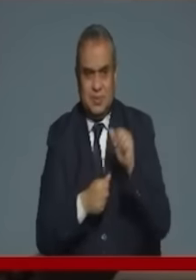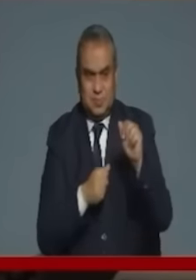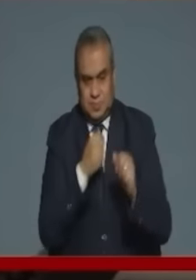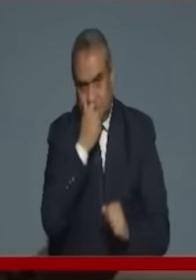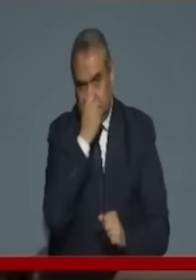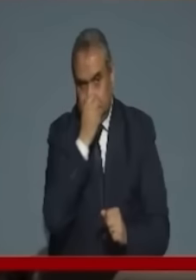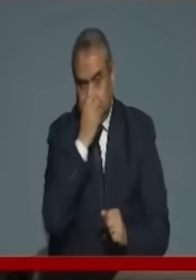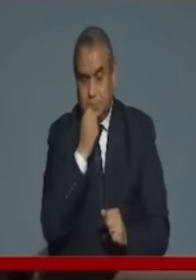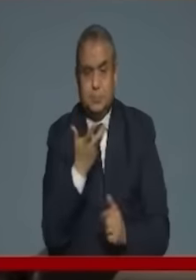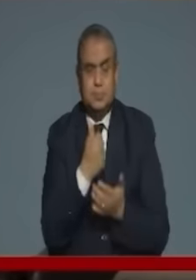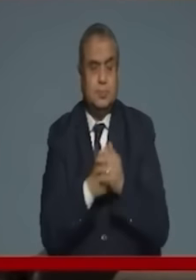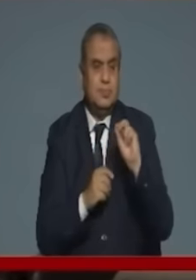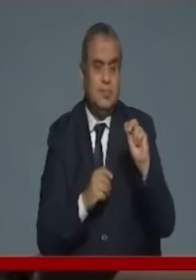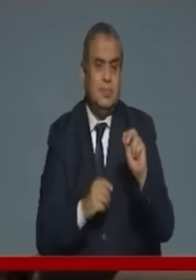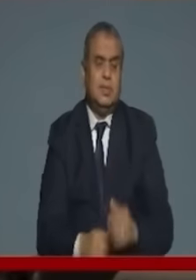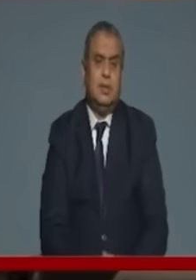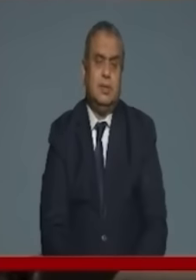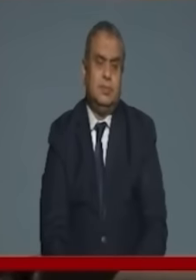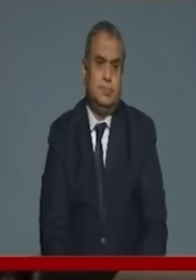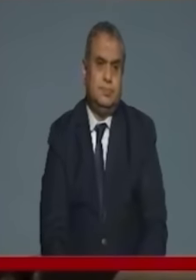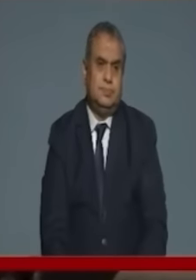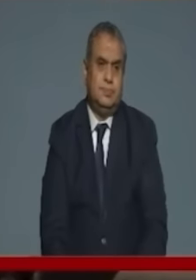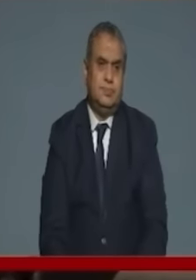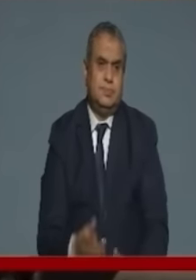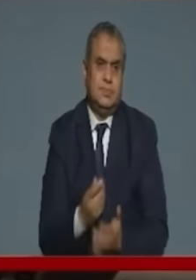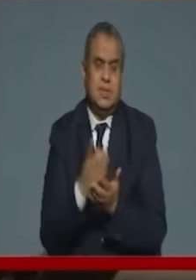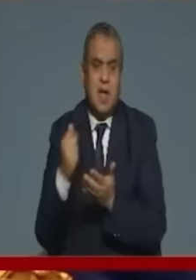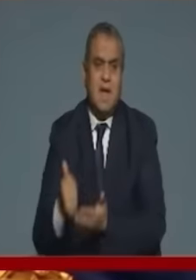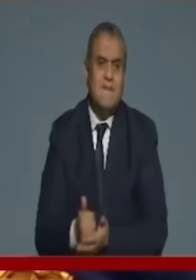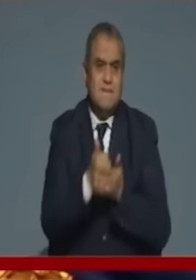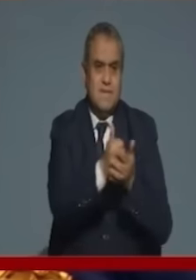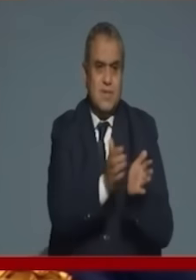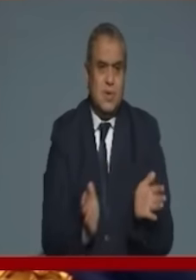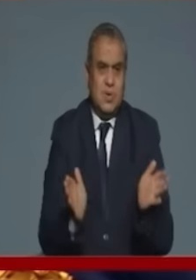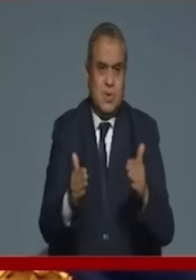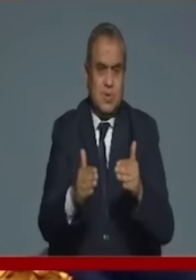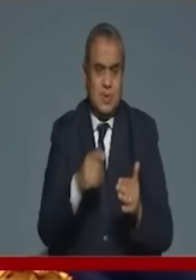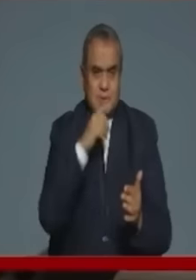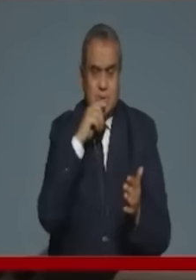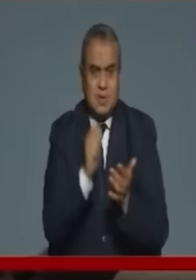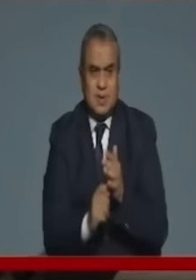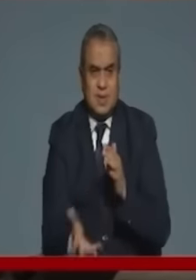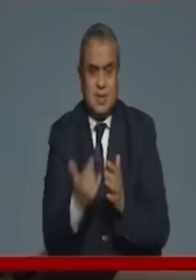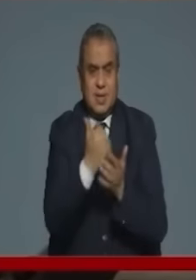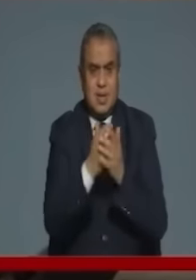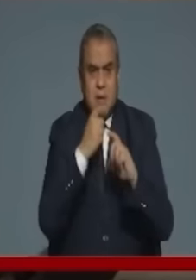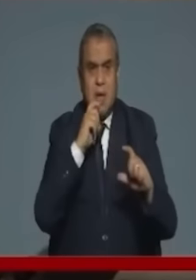طيب يعني وتحولت لك الفلوس خلاص؟ وفين محافظ البنك المركزي؟